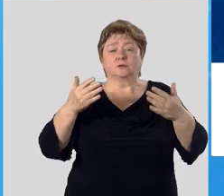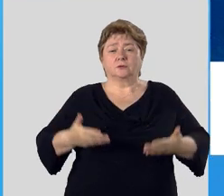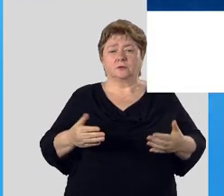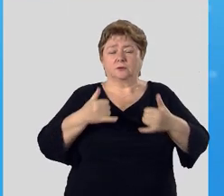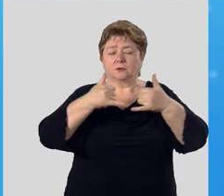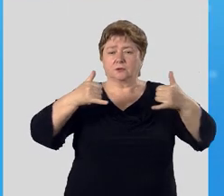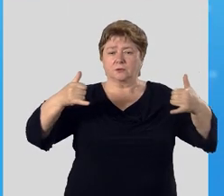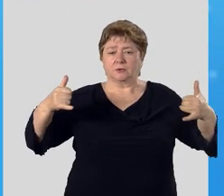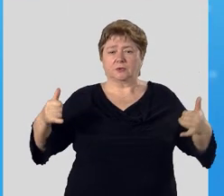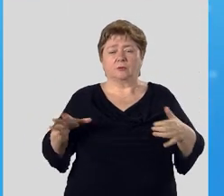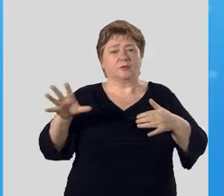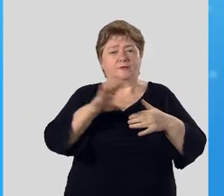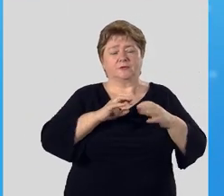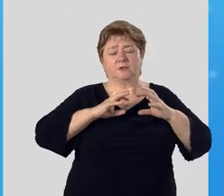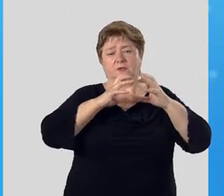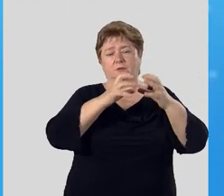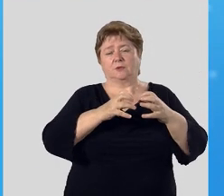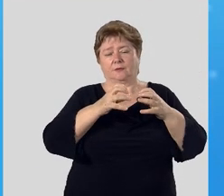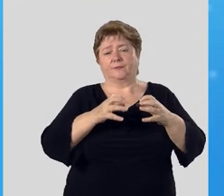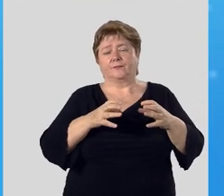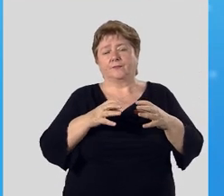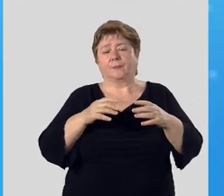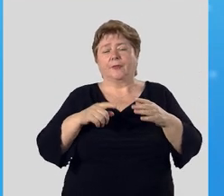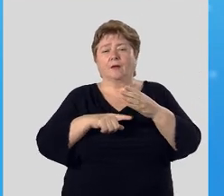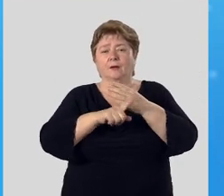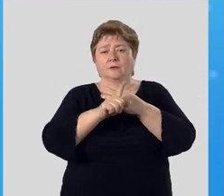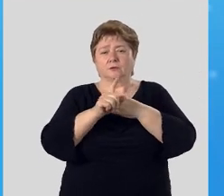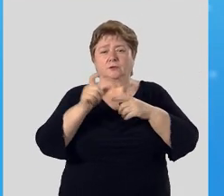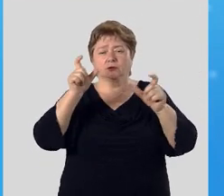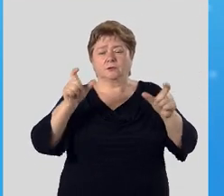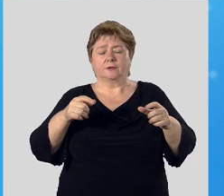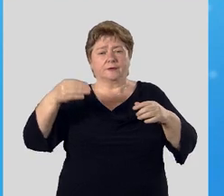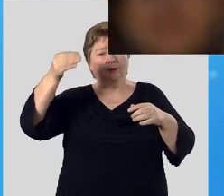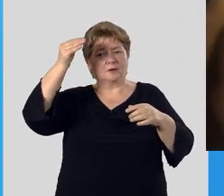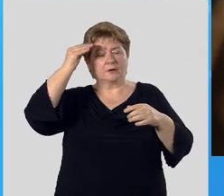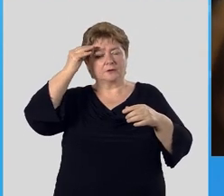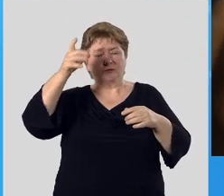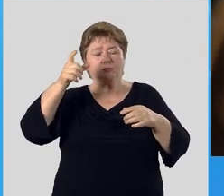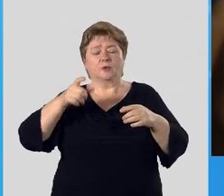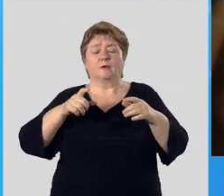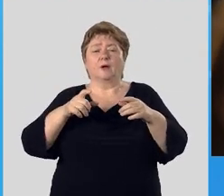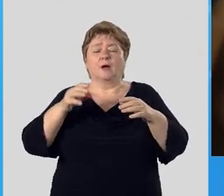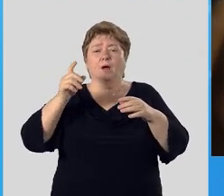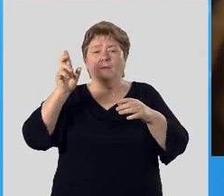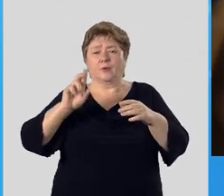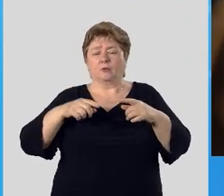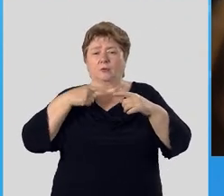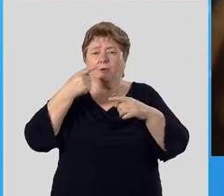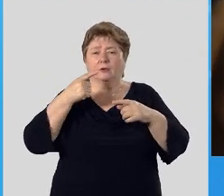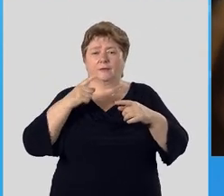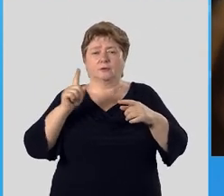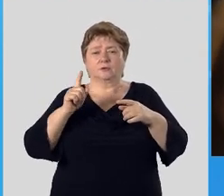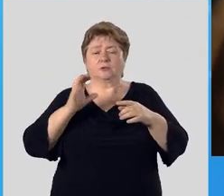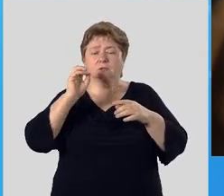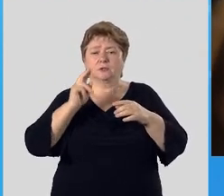распространился по всей земле становление человека разумного биологи отмечают важность